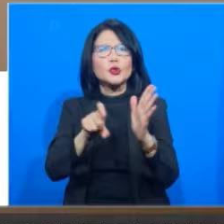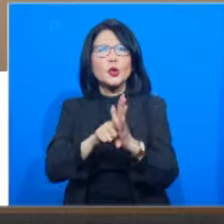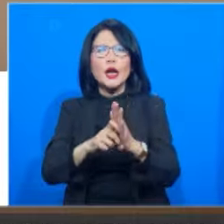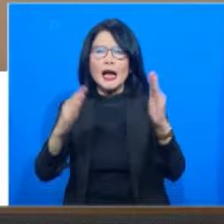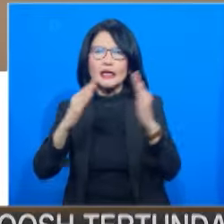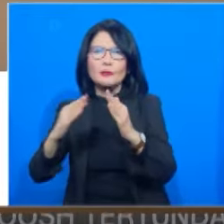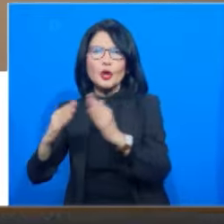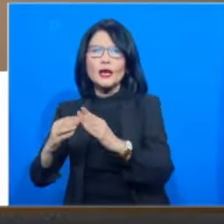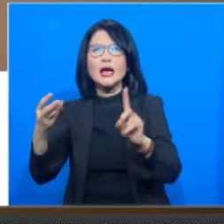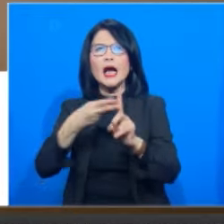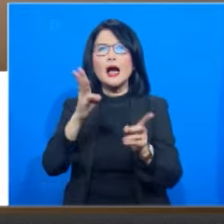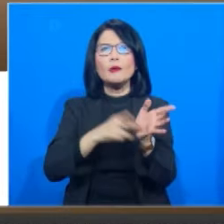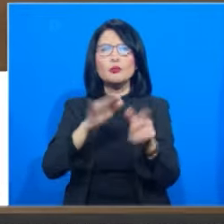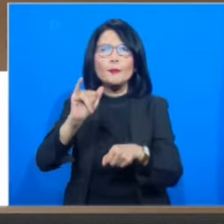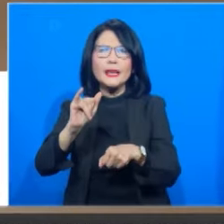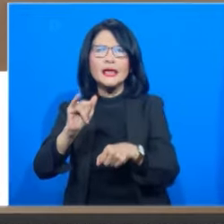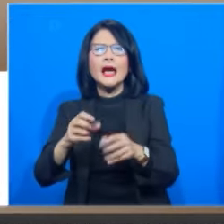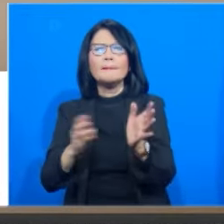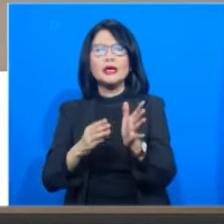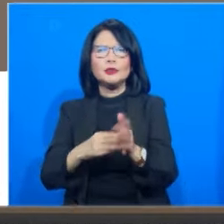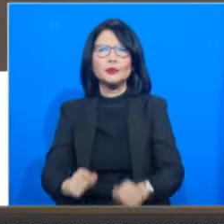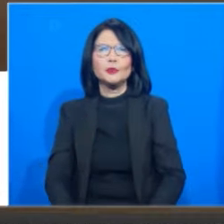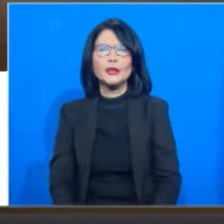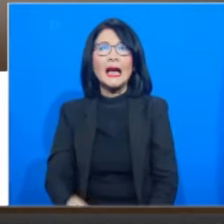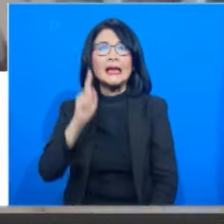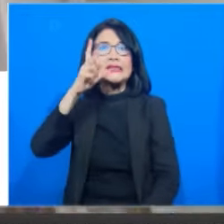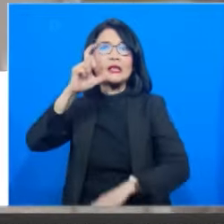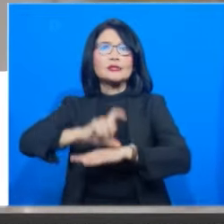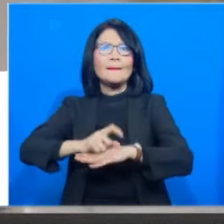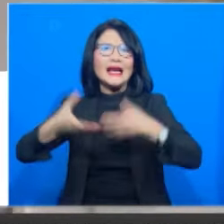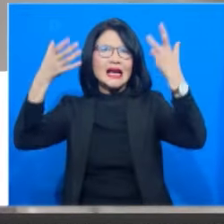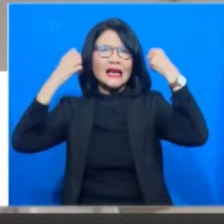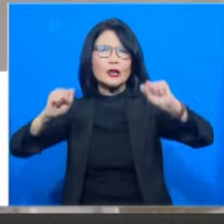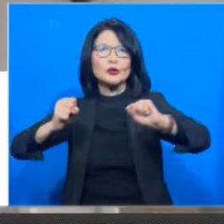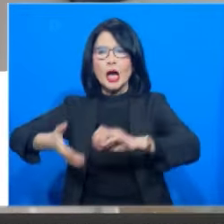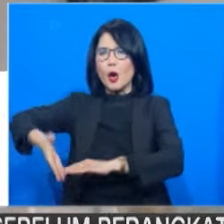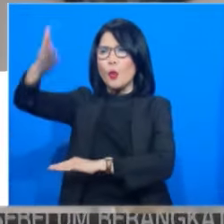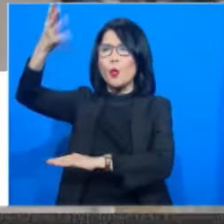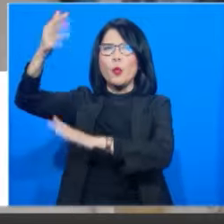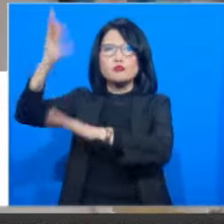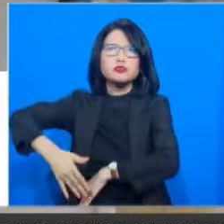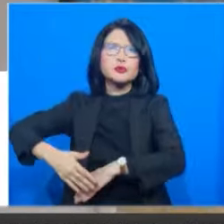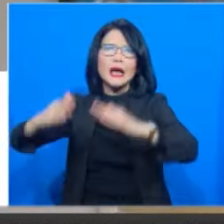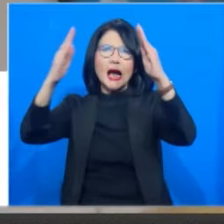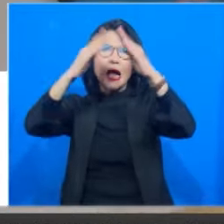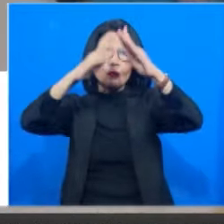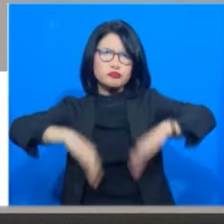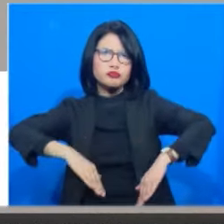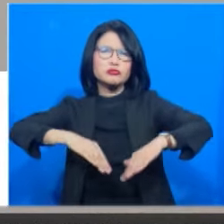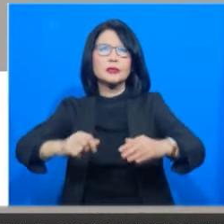Perumahan Bumi Melayu Selaras, Desa Sinarjaya, Kecamatan Tarogong Kaler, Garut. Dinding rumah jebol serta atap bangunan